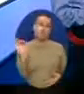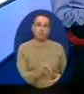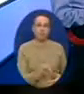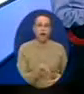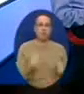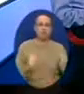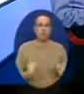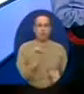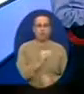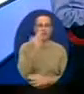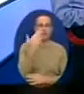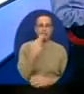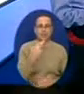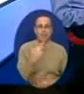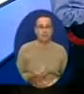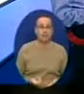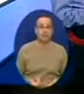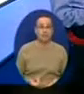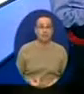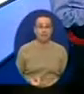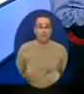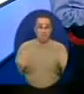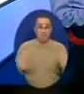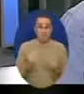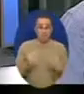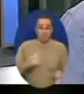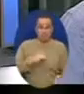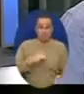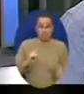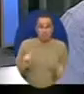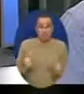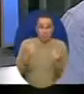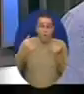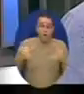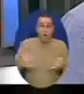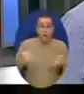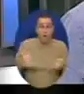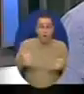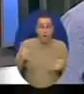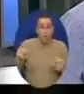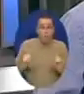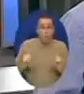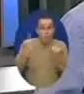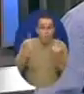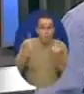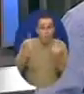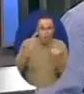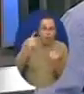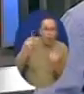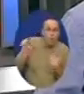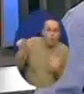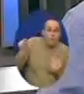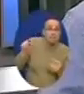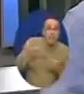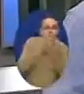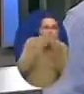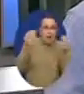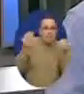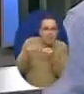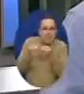בדיוק. והדבר המעניין שקורה היום, ובדרך כלל הוא קורה באופן סמוי מן העין, זה הרבה מאוד